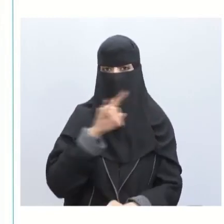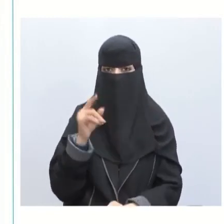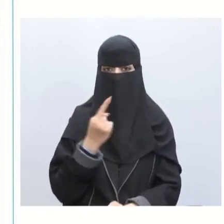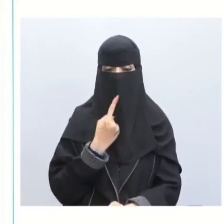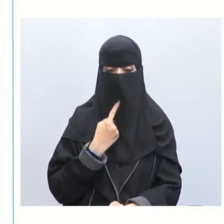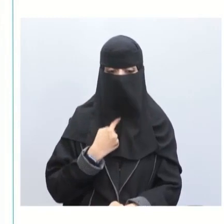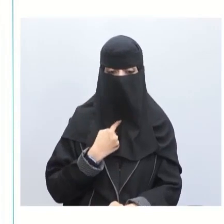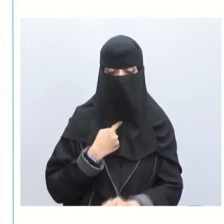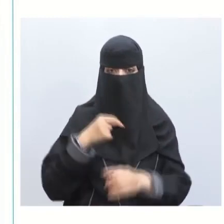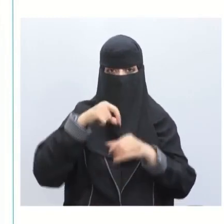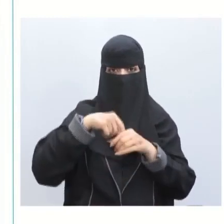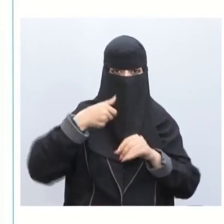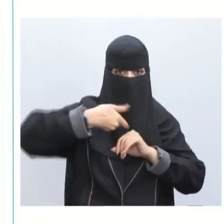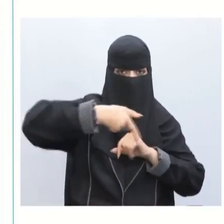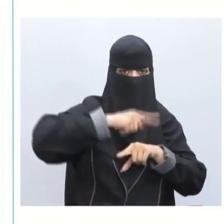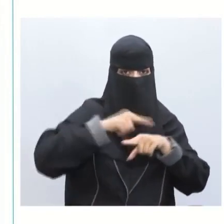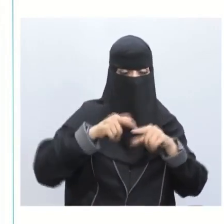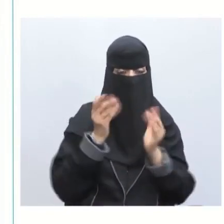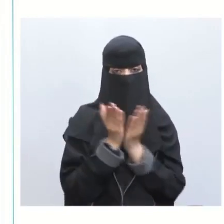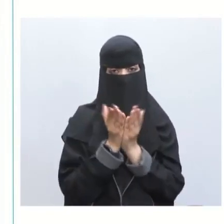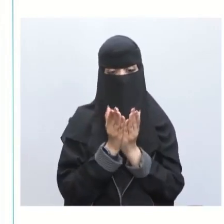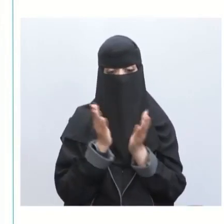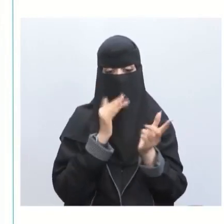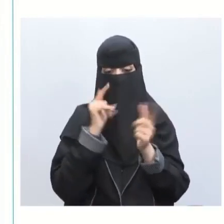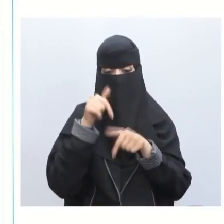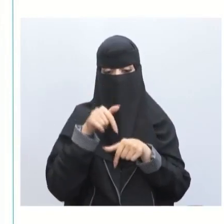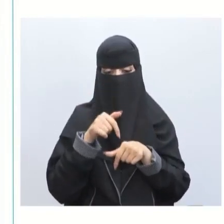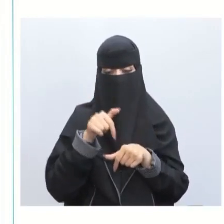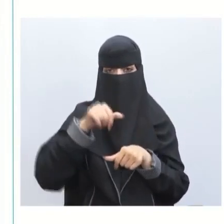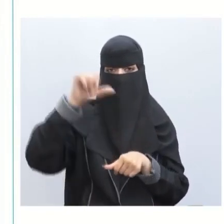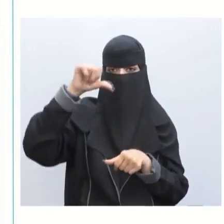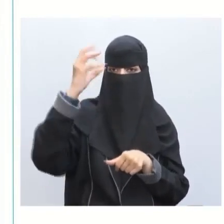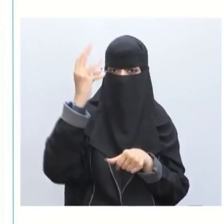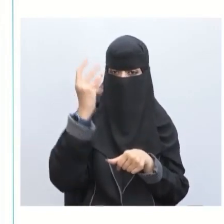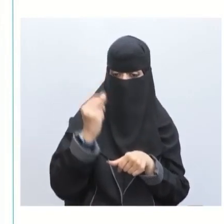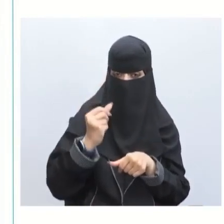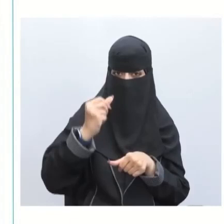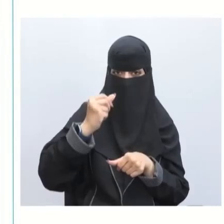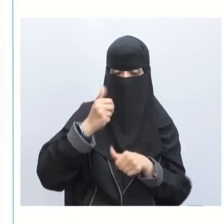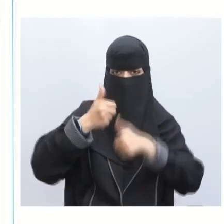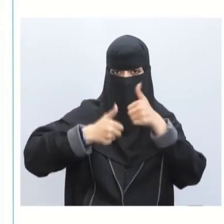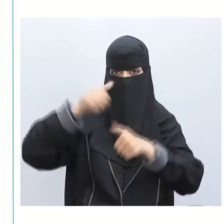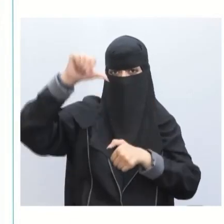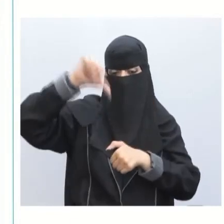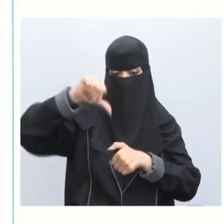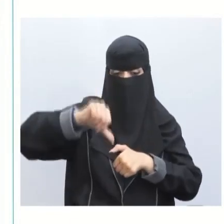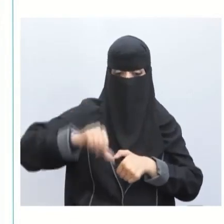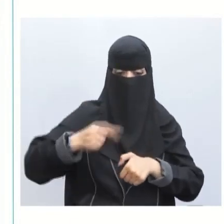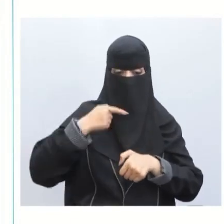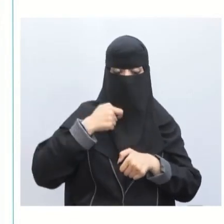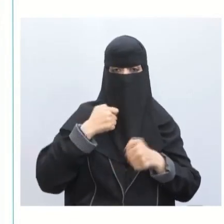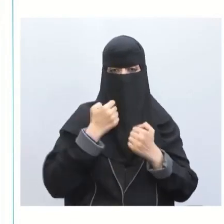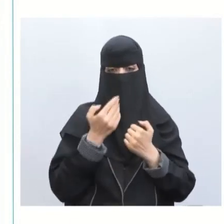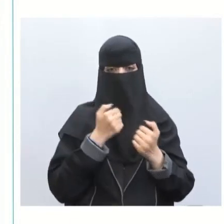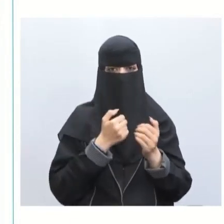اكاديميه عدم الرغبه في الذهاب للمدرسه كذلك تدني الدرجات